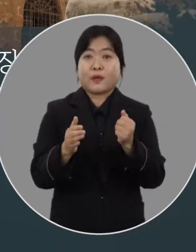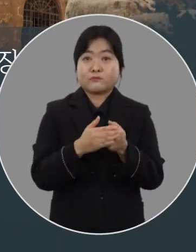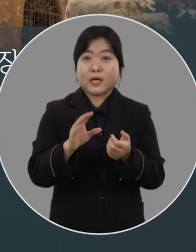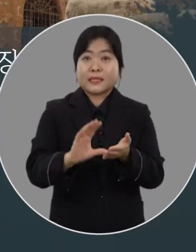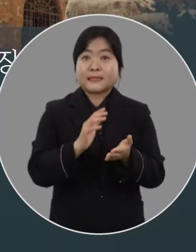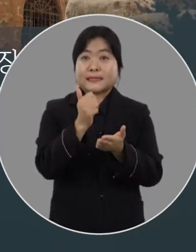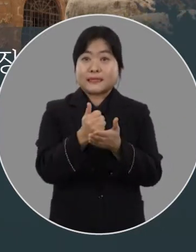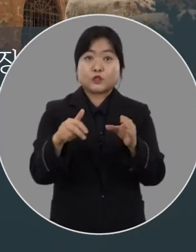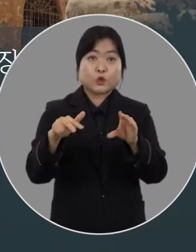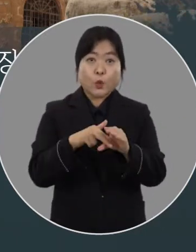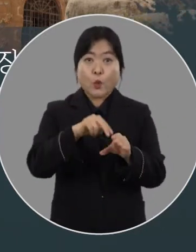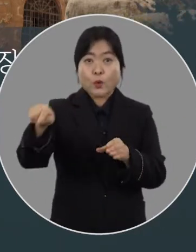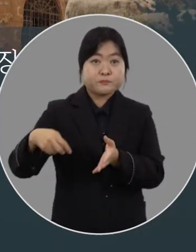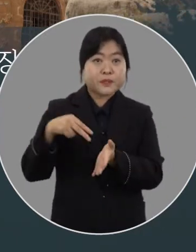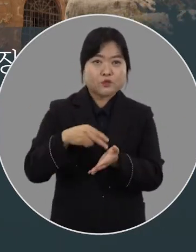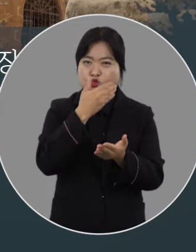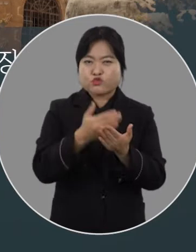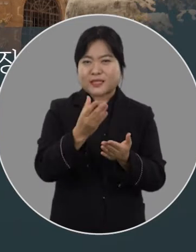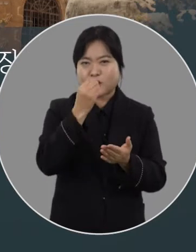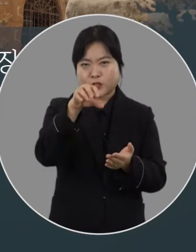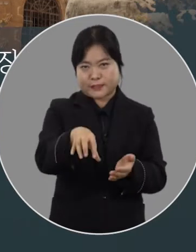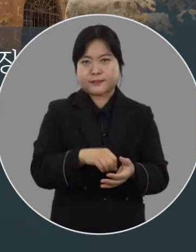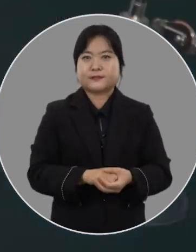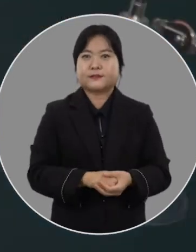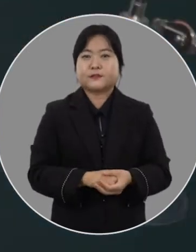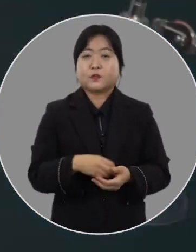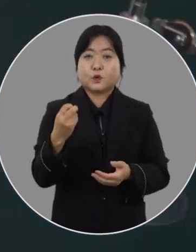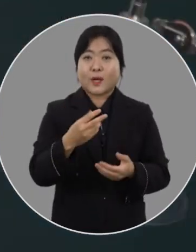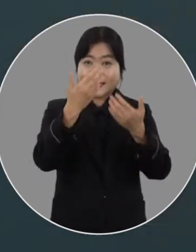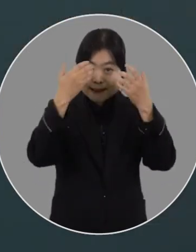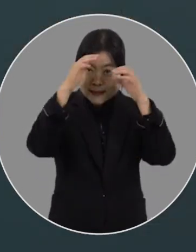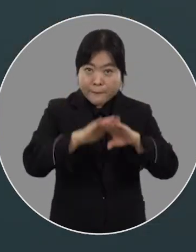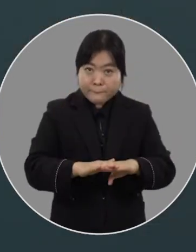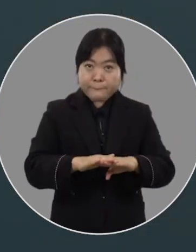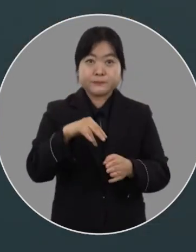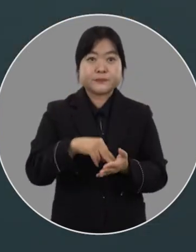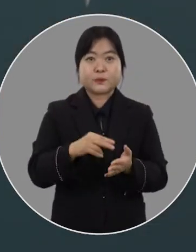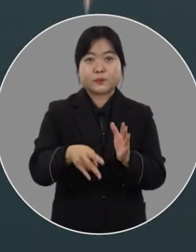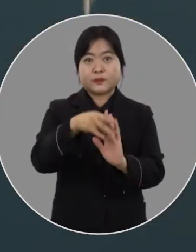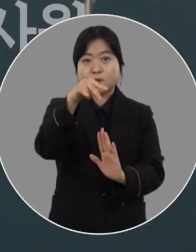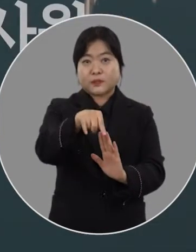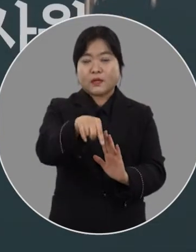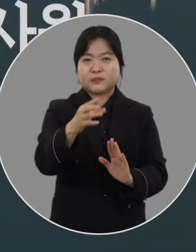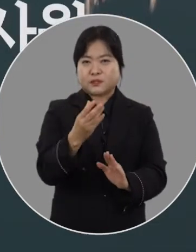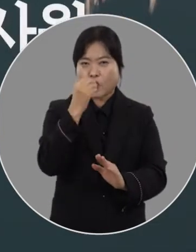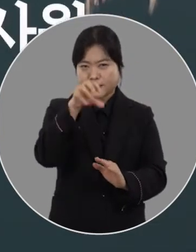때문에 그리스도교에게도 가장 중요한 성지였습니다. 또한 이슬람에게도